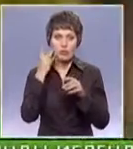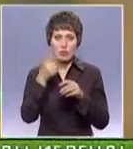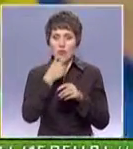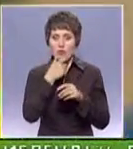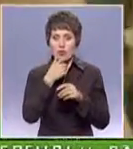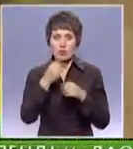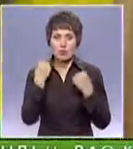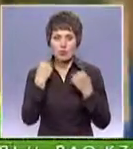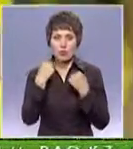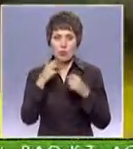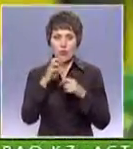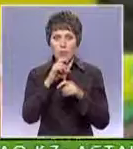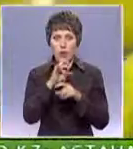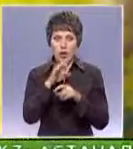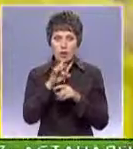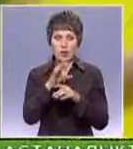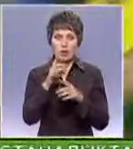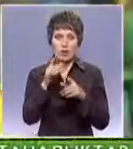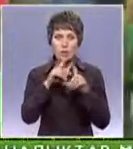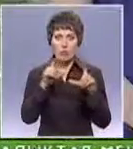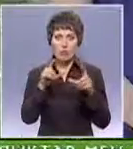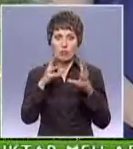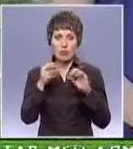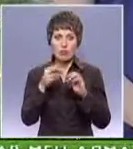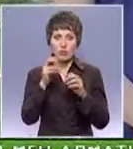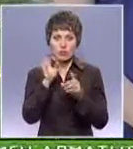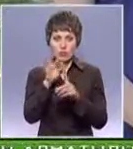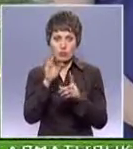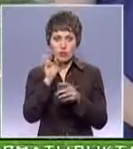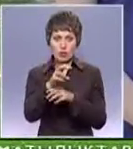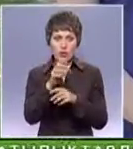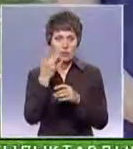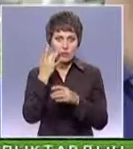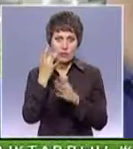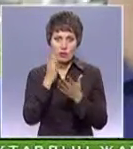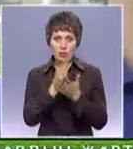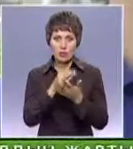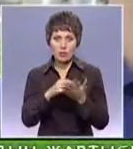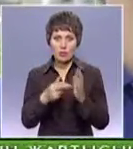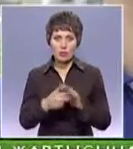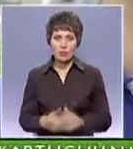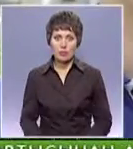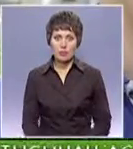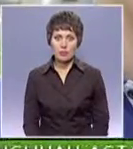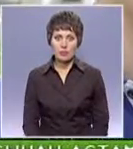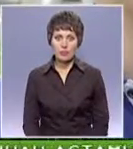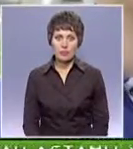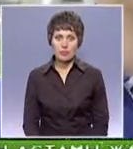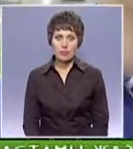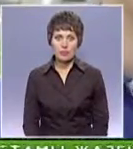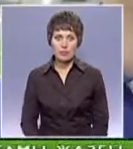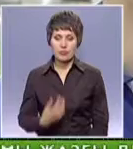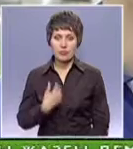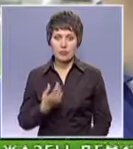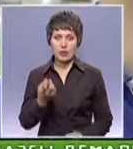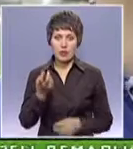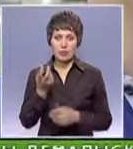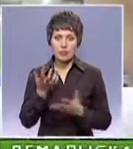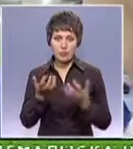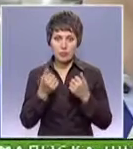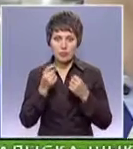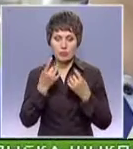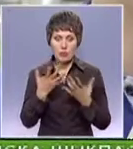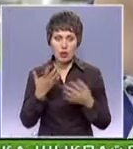тамашалау үшін спорт барлар мен букмекерлік кеңселерді торауылдауды әдеткен алдырған. Мы же принимаем не только на отдельный матч, мы принимаем